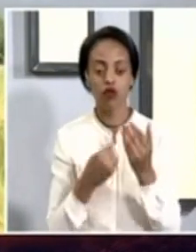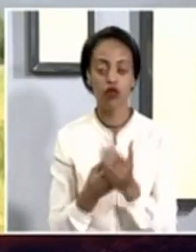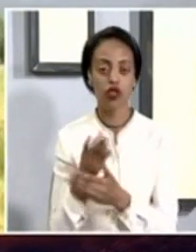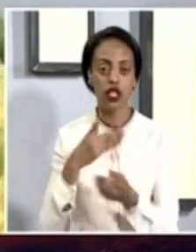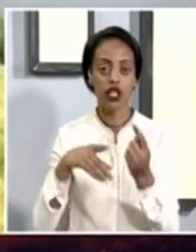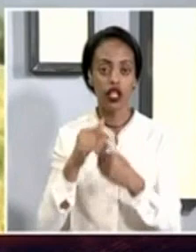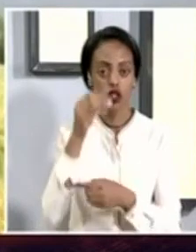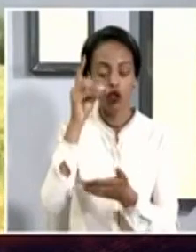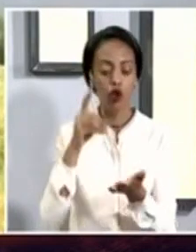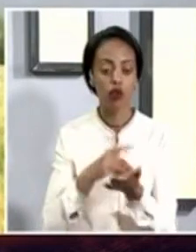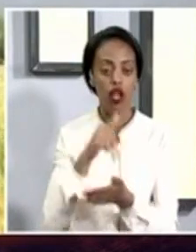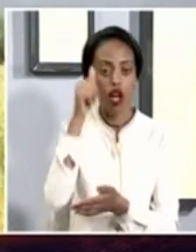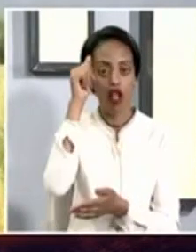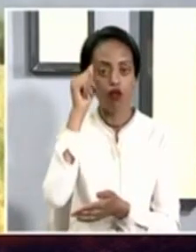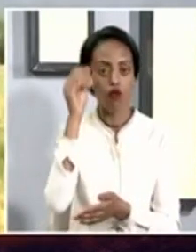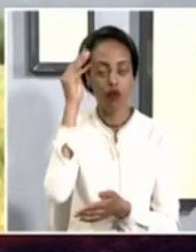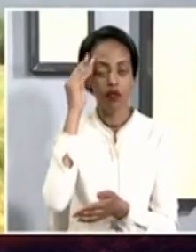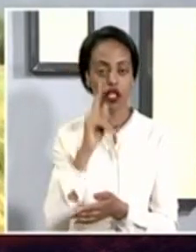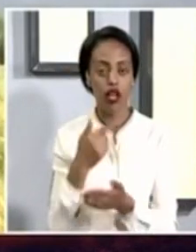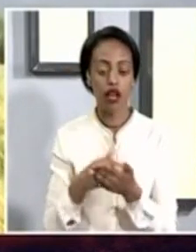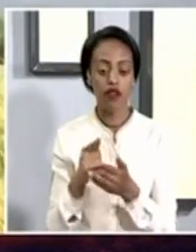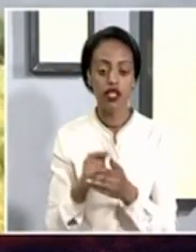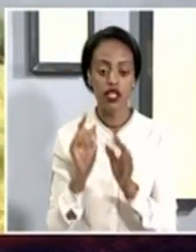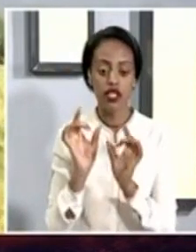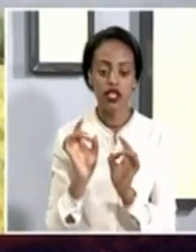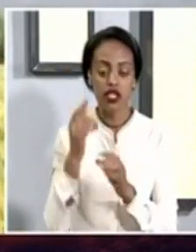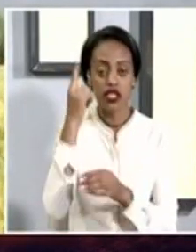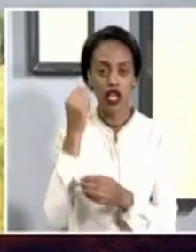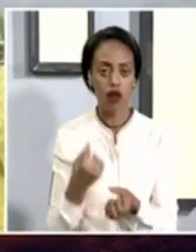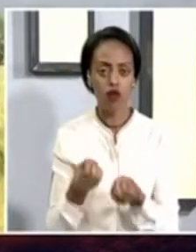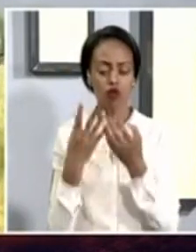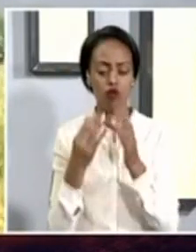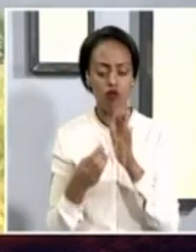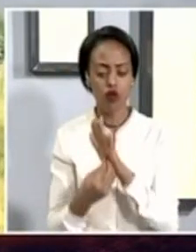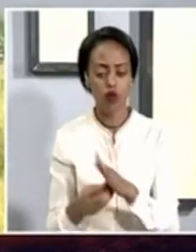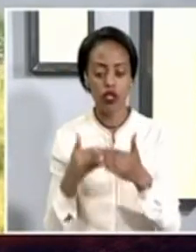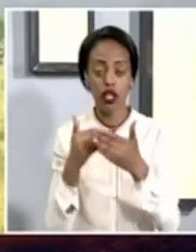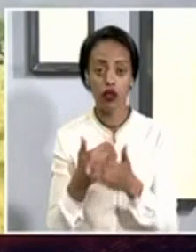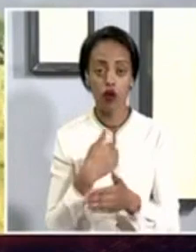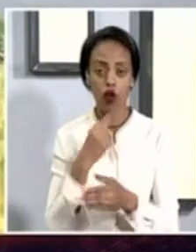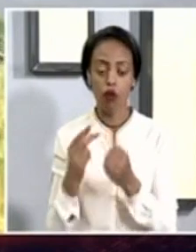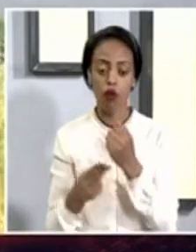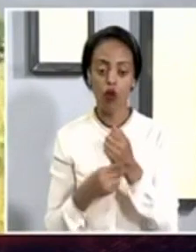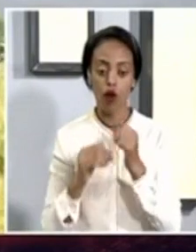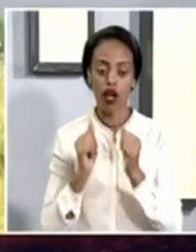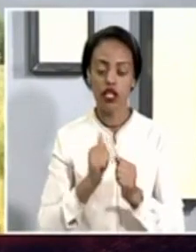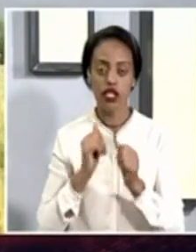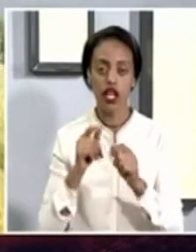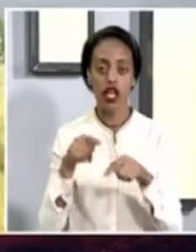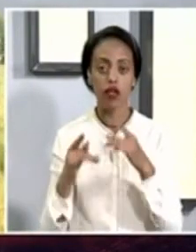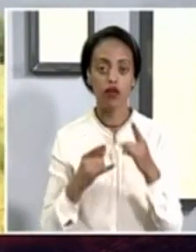ዶክተር ኣትንኩት መዝገቡ እዮም ኣብዚ ትግራይ ብርክት ዝበሉ ተፃወታት ከጋጥምዋ ስለ ዝኽእሉ ብቁጠባ ዓርሳ ዝኽኣለት ንክብል